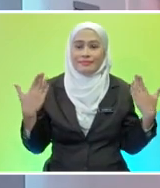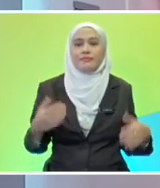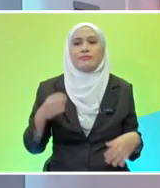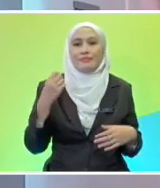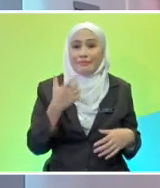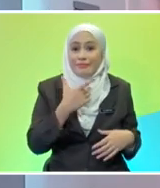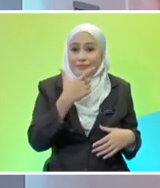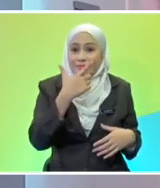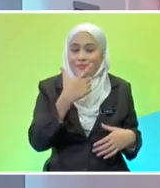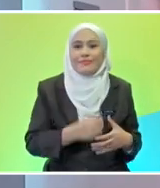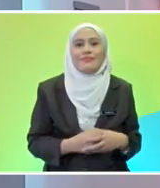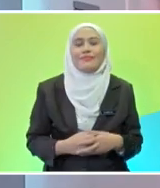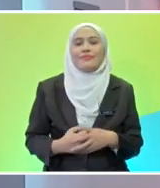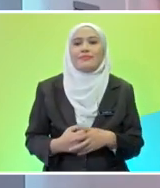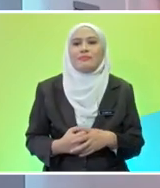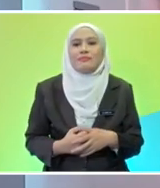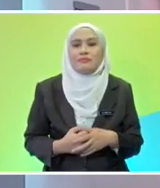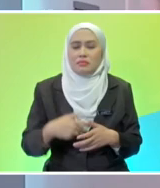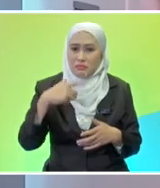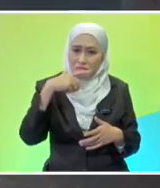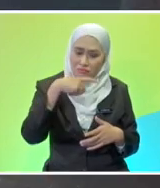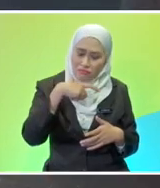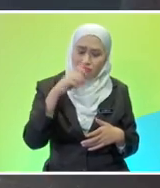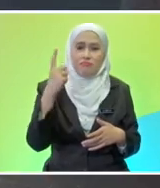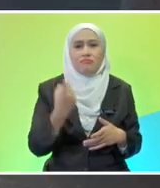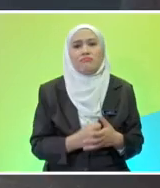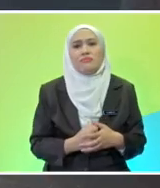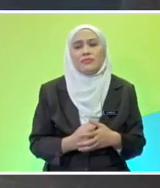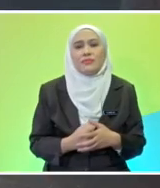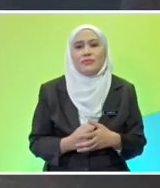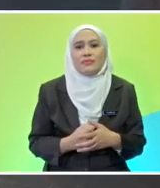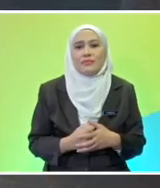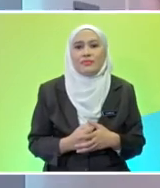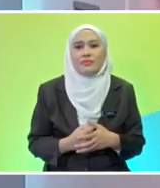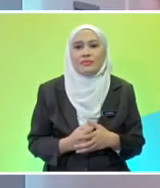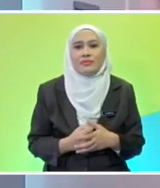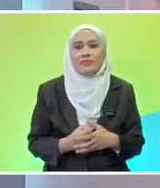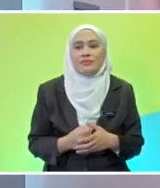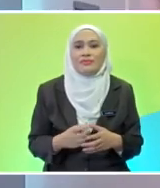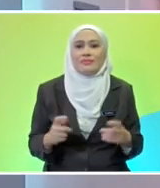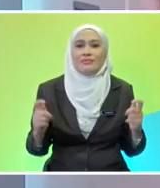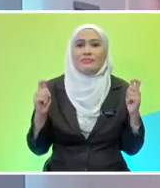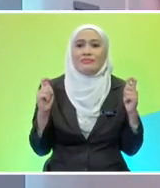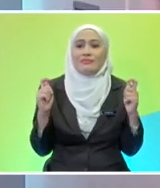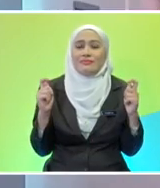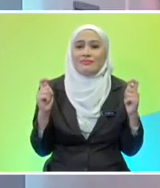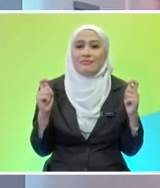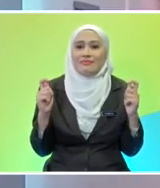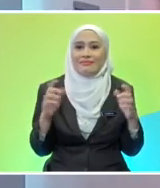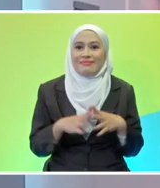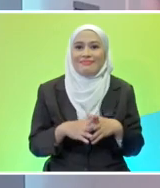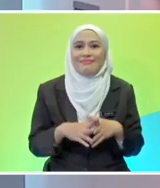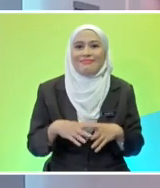sedih. Aku bergerak. Macam mana sedih cikgu? Ekspresi muka macam kalau gembira? Kalau gembira? Kalau terkejut? Takut? Macam cikgu boleh